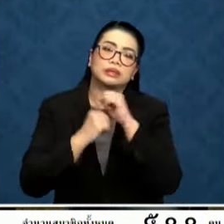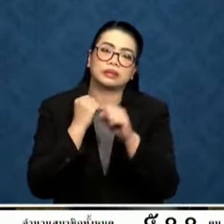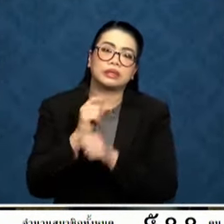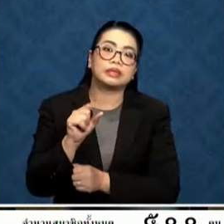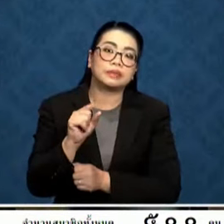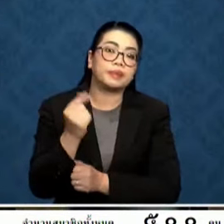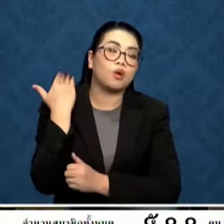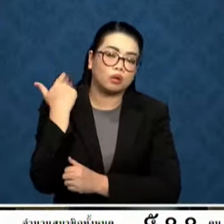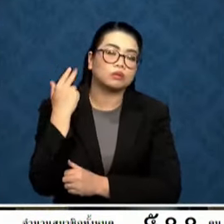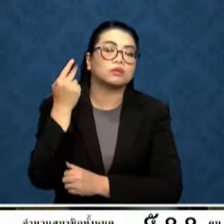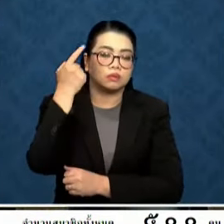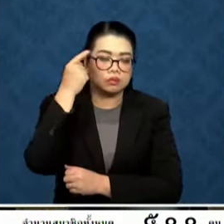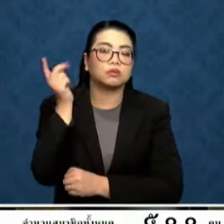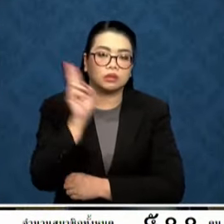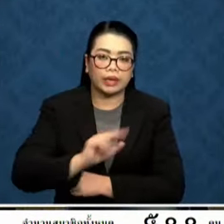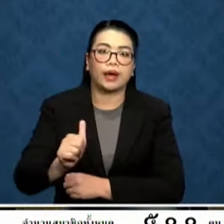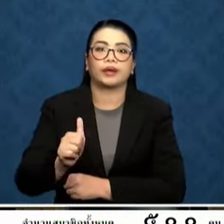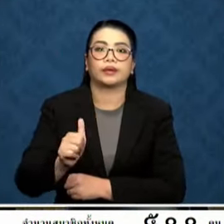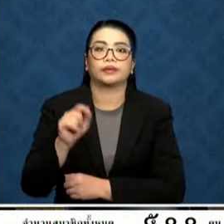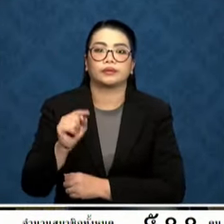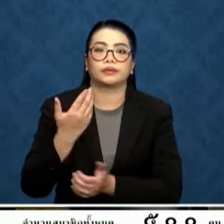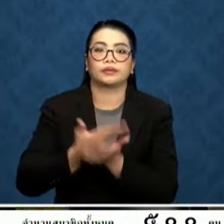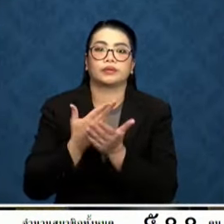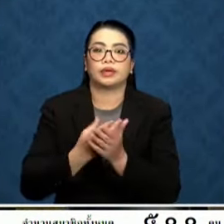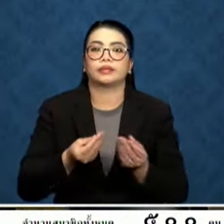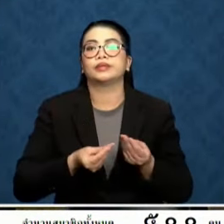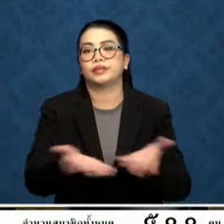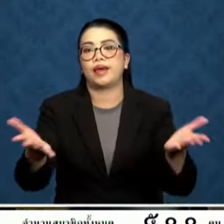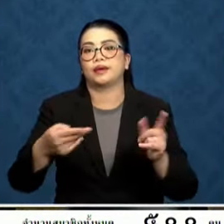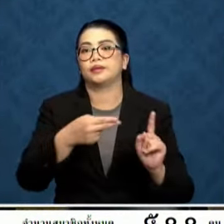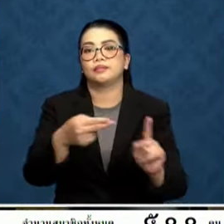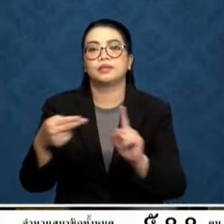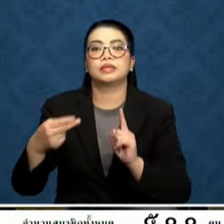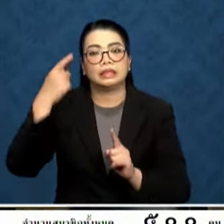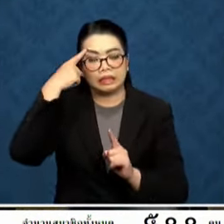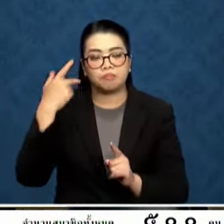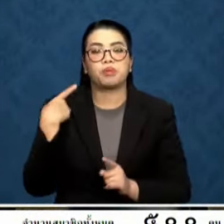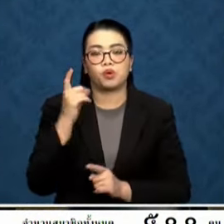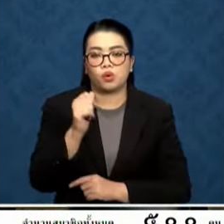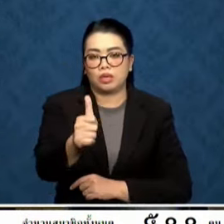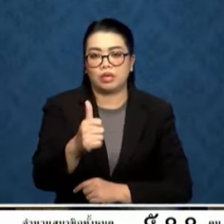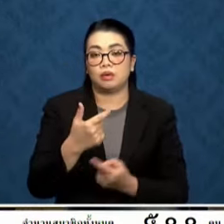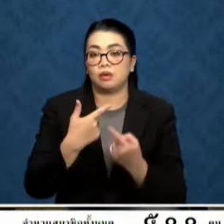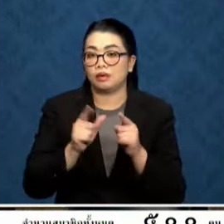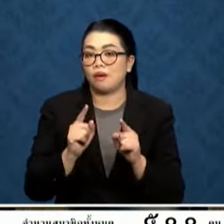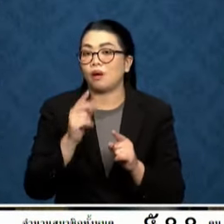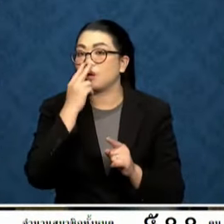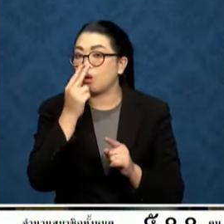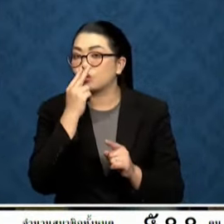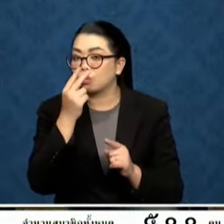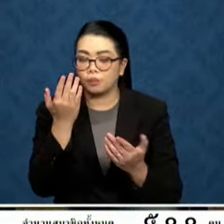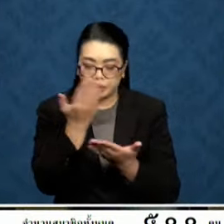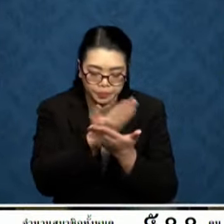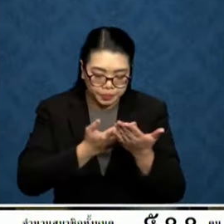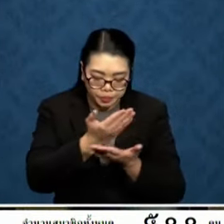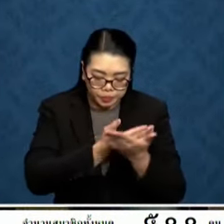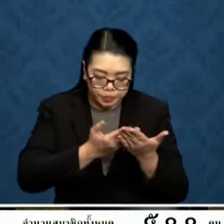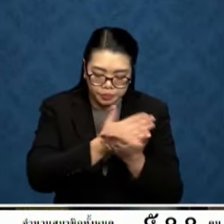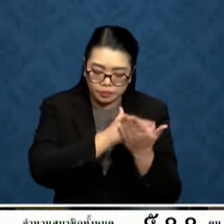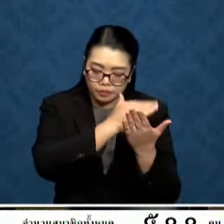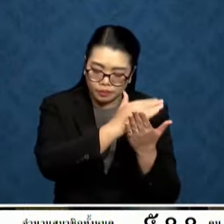ก่อนครับเพราะถ้าเกิดเราพิจารณากันอย่างละเอียดละเอียดถี่ทุก